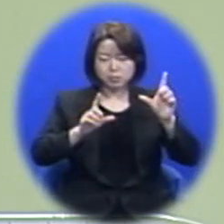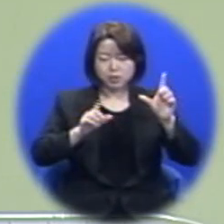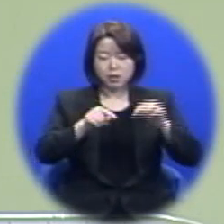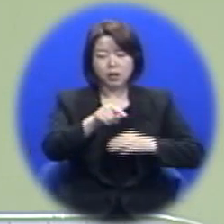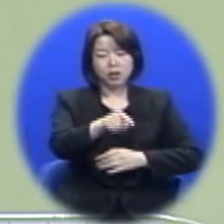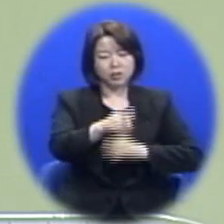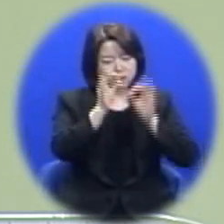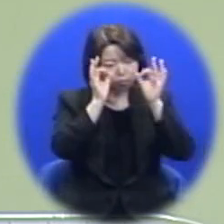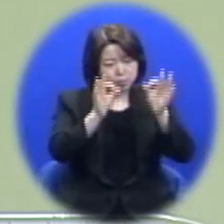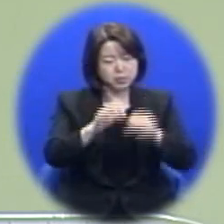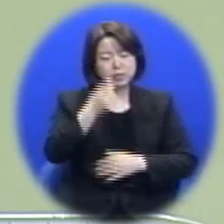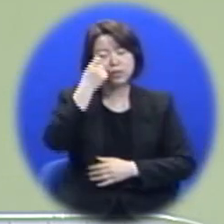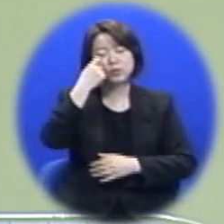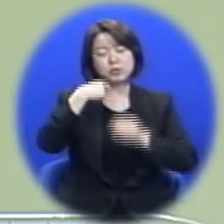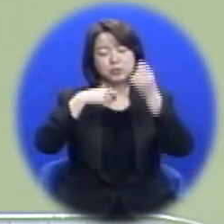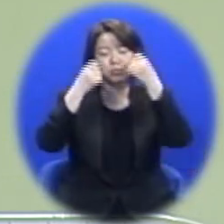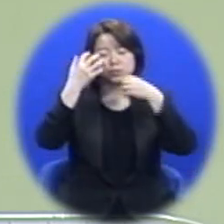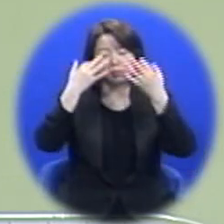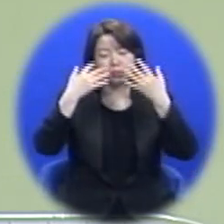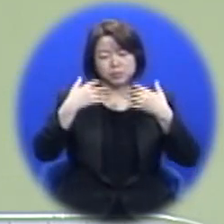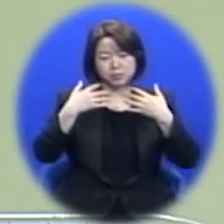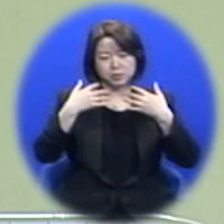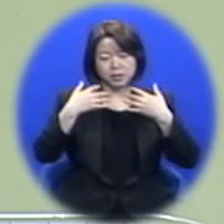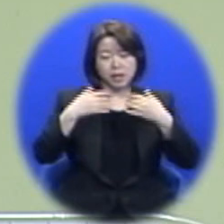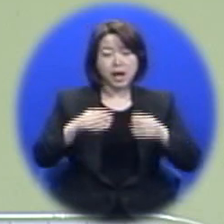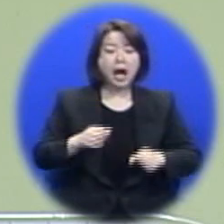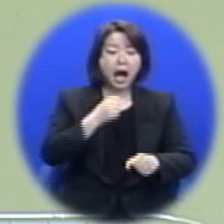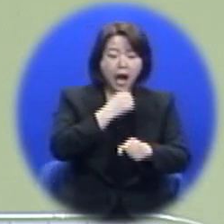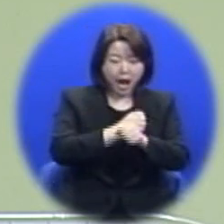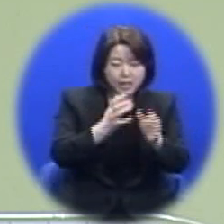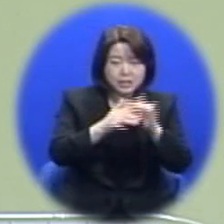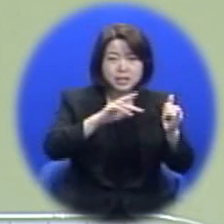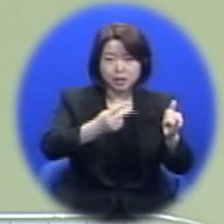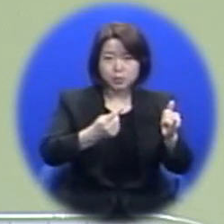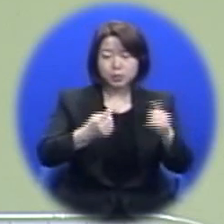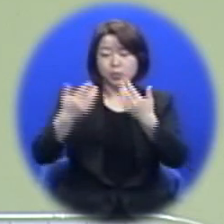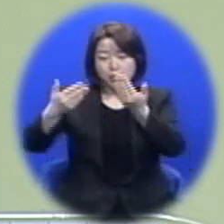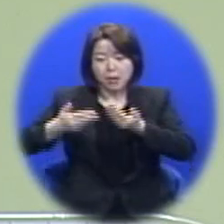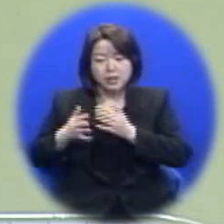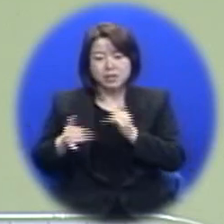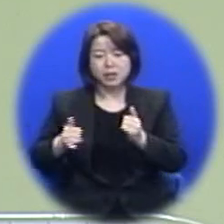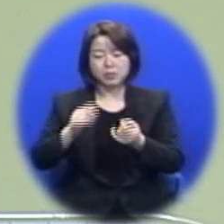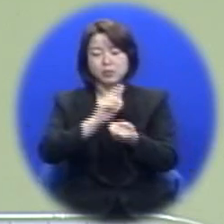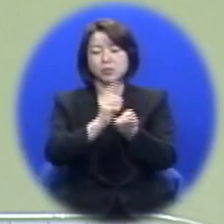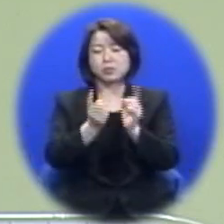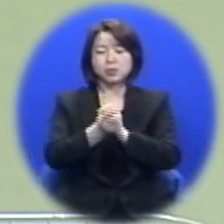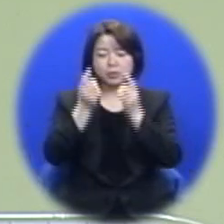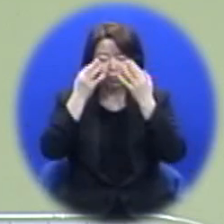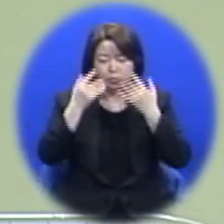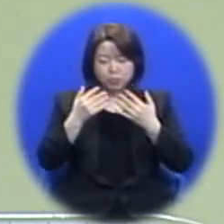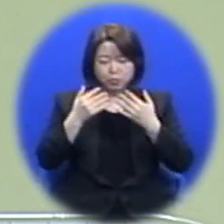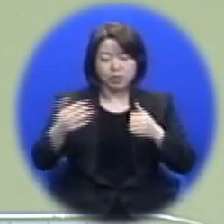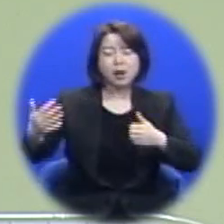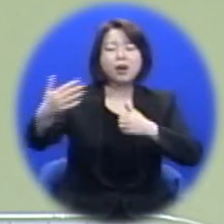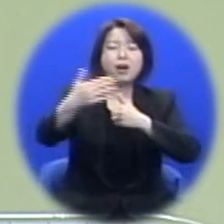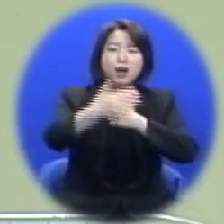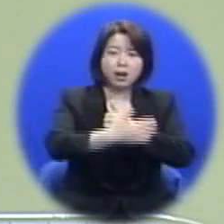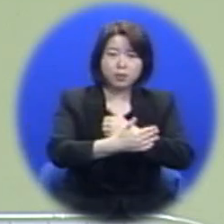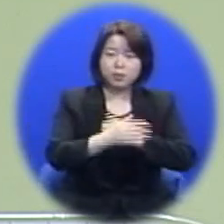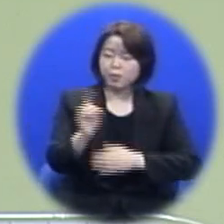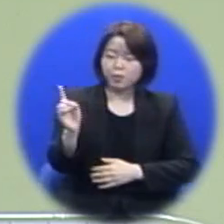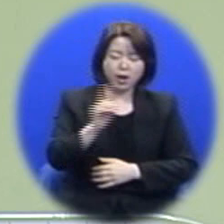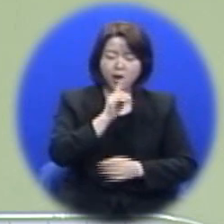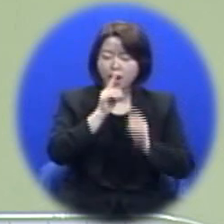그분도 또 씻음을 받는분 더 그리고 서로 끌어안고 울었어요 아무 말